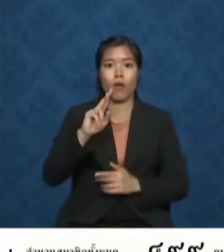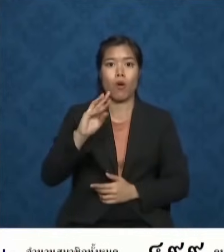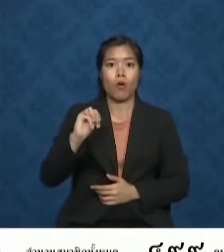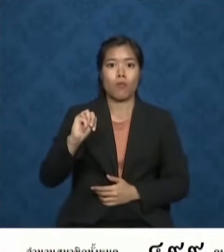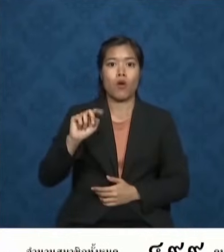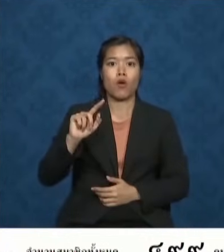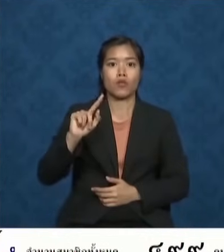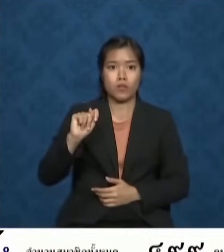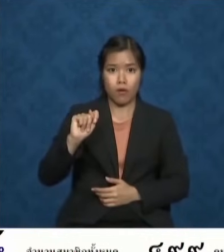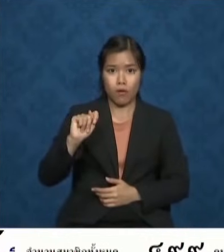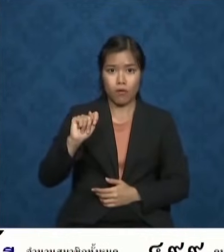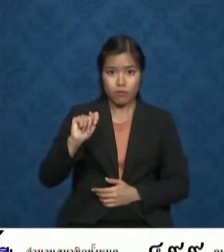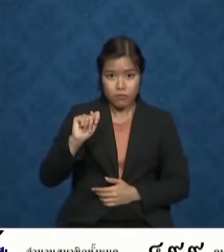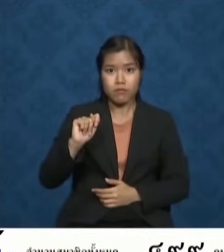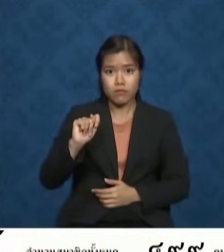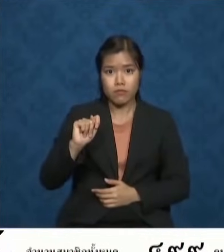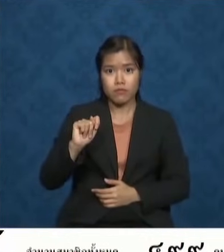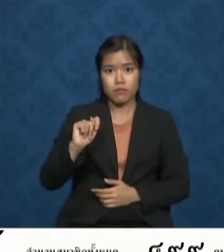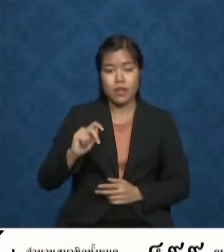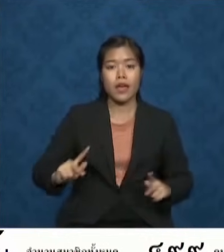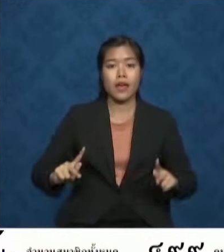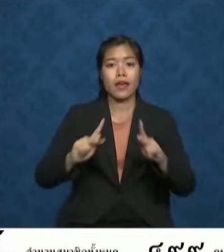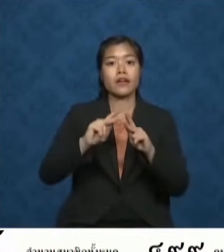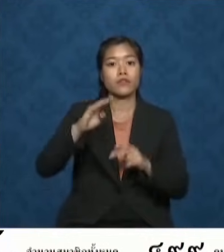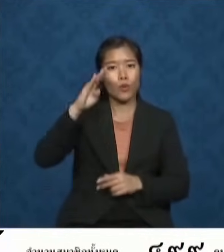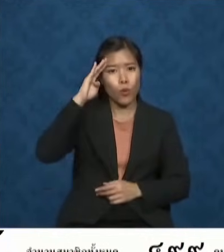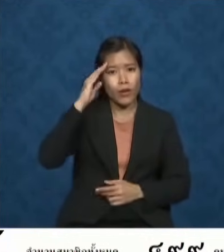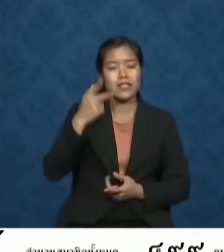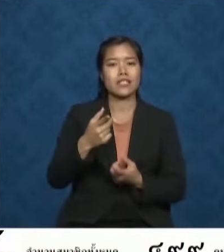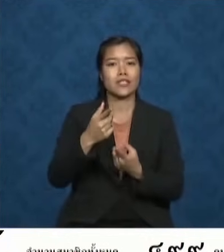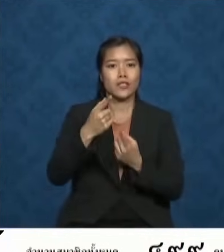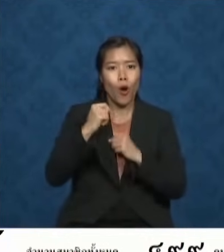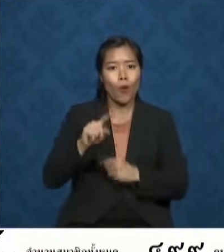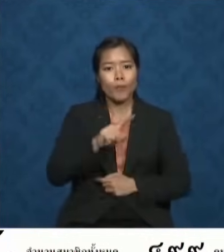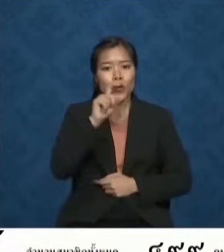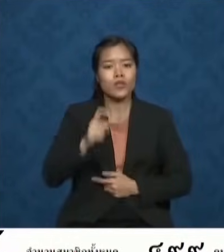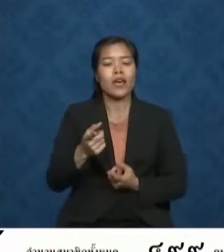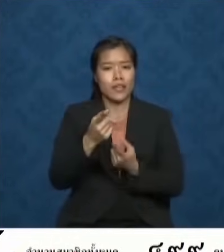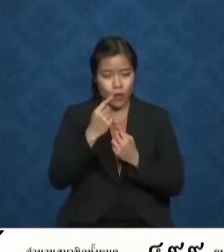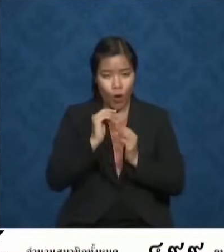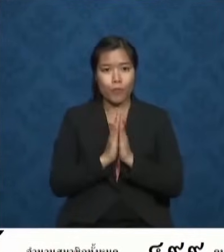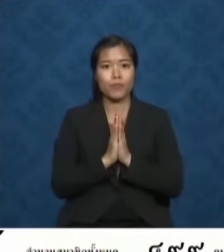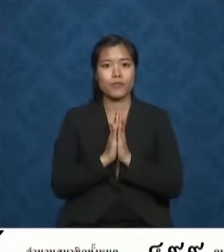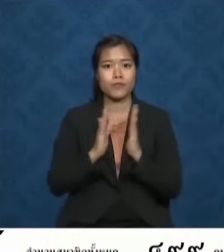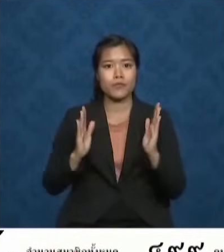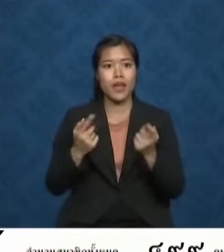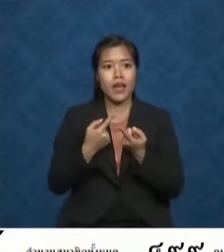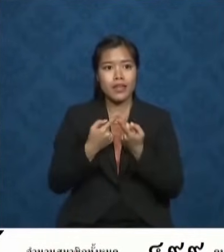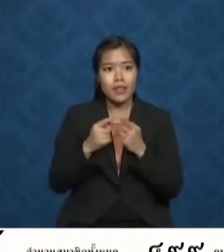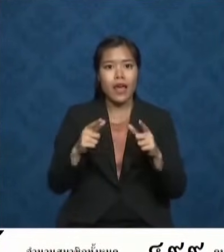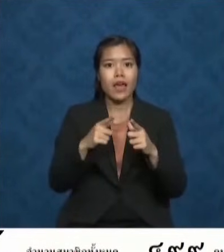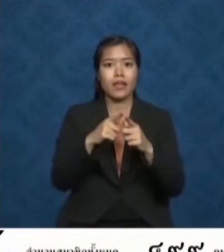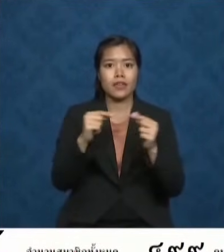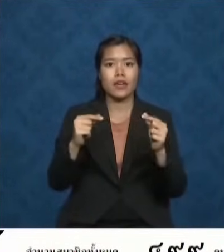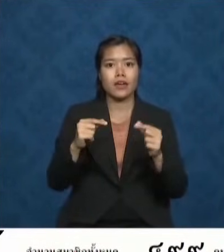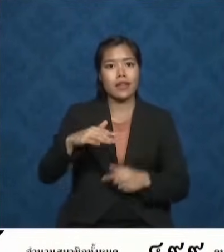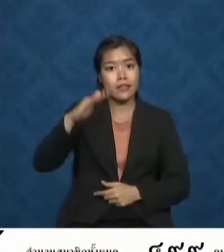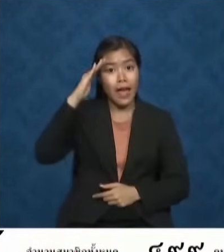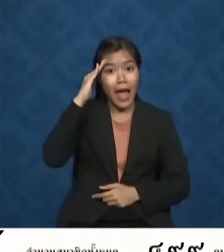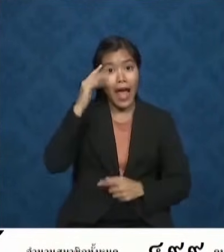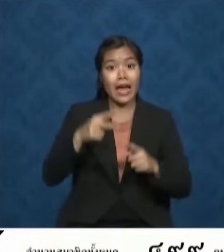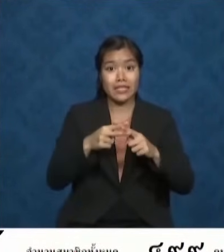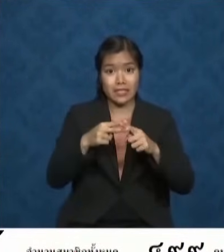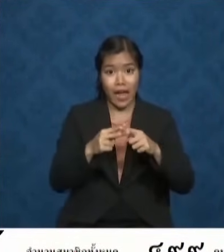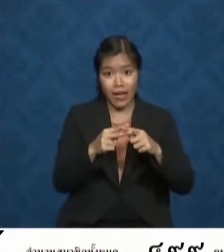บิ๊กทินท่านสุทินนะครับที่ให้เกียรติมาตอบคำถามนะครับแต่เมื่อสักครู่นี้ที่ท่านได้พูดถึงกองพันทหารพัฒนา